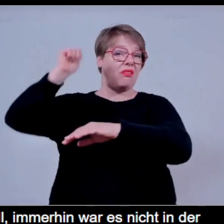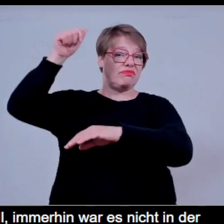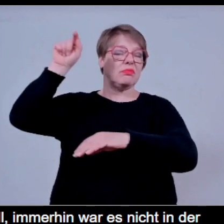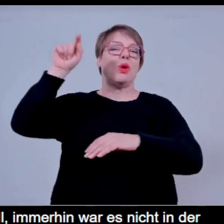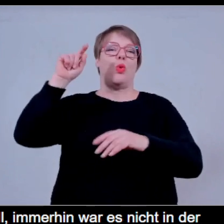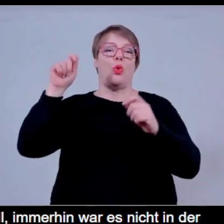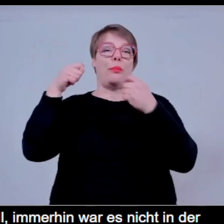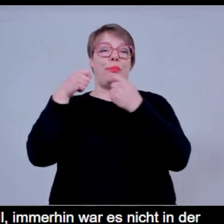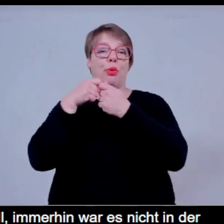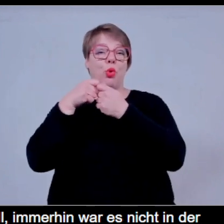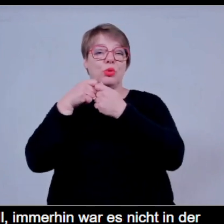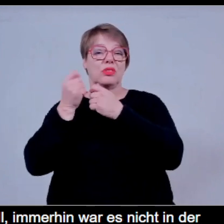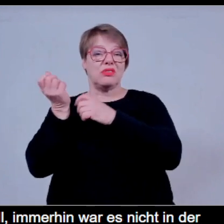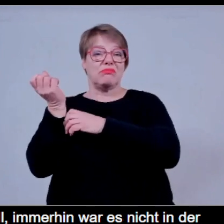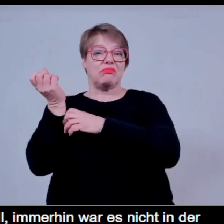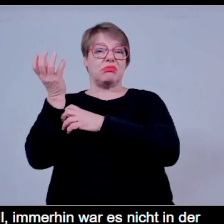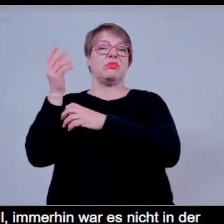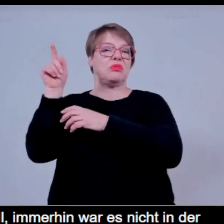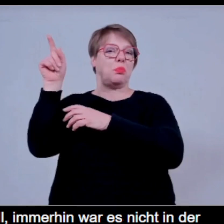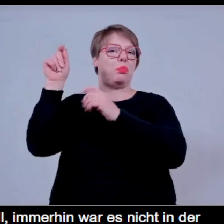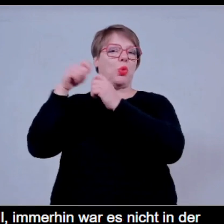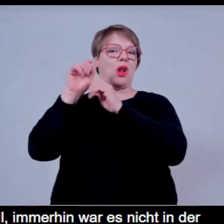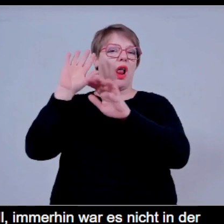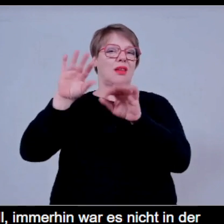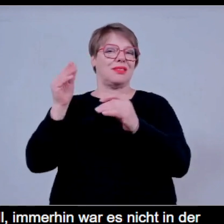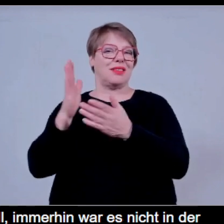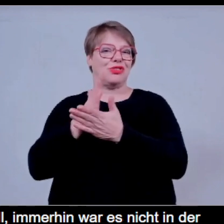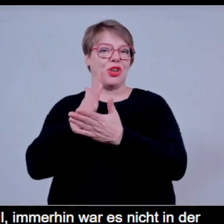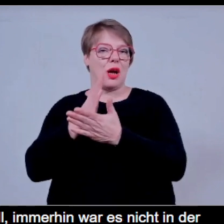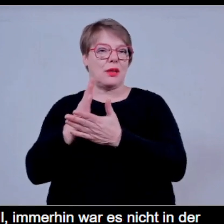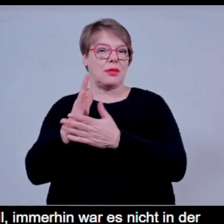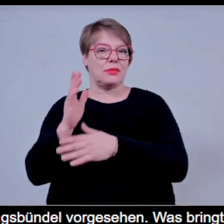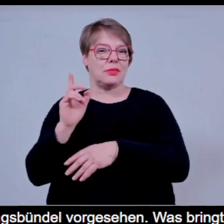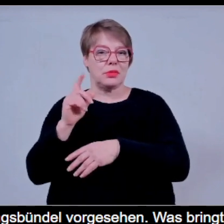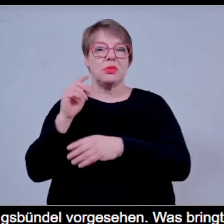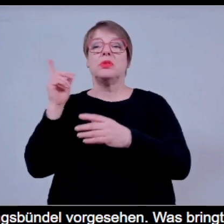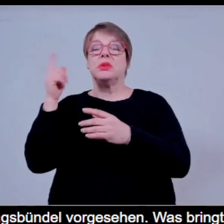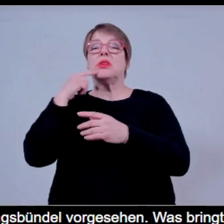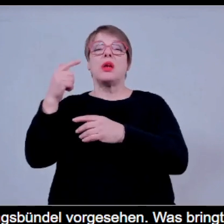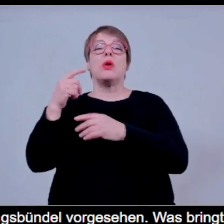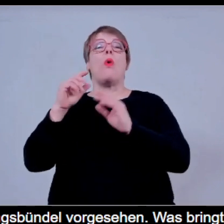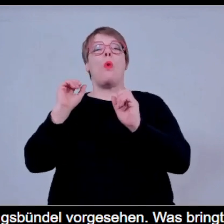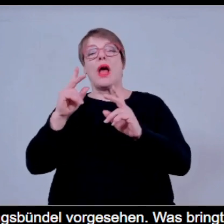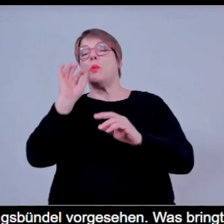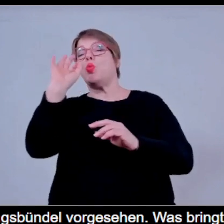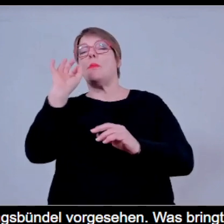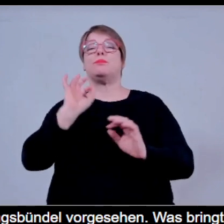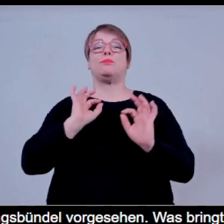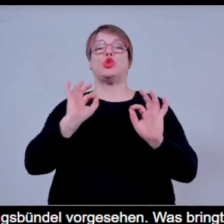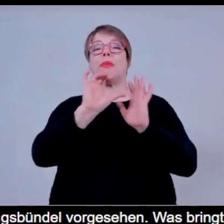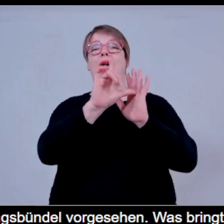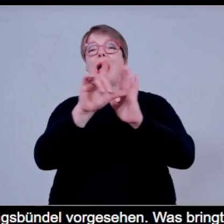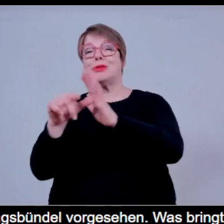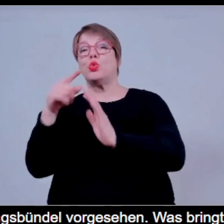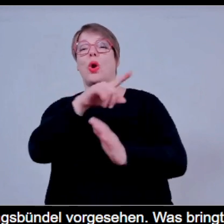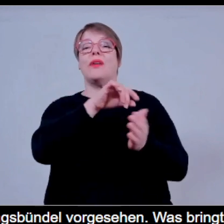Vorhalteleistungen, die richtig ist, hergenommen wird. Sind es Umschichtungen im System? Wird der Gesundheitsfonds noch weiter reduziert